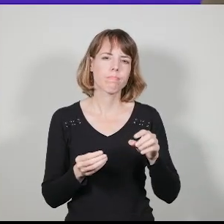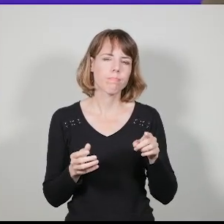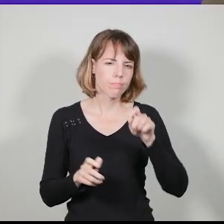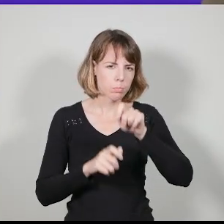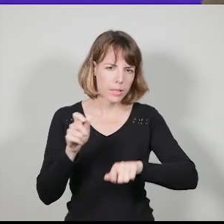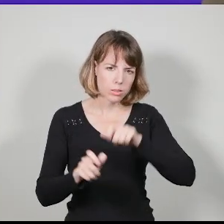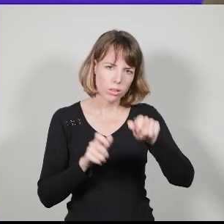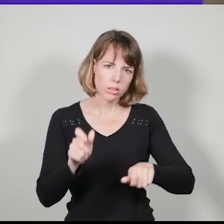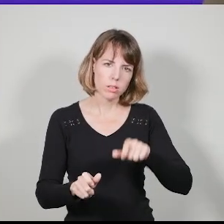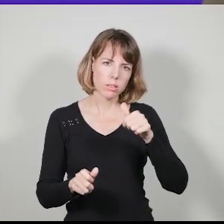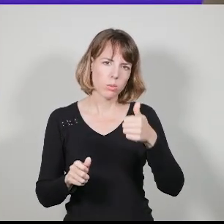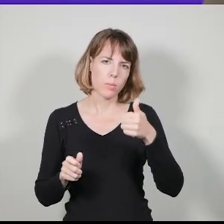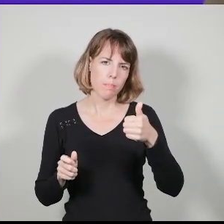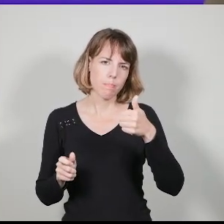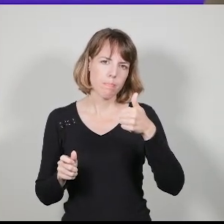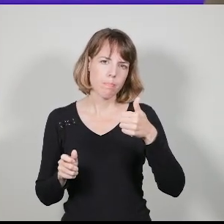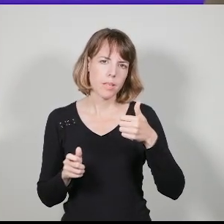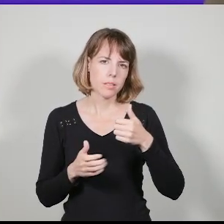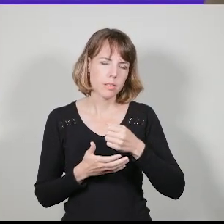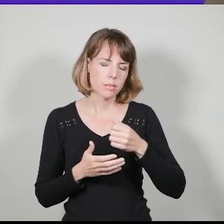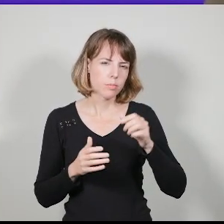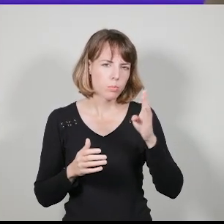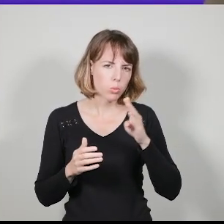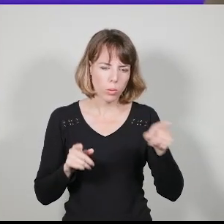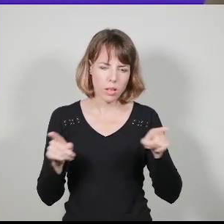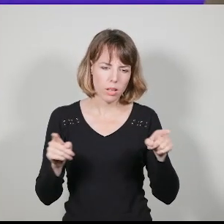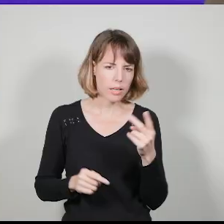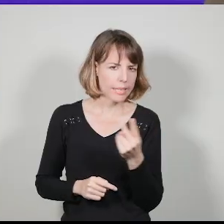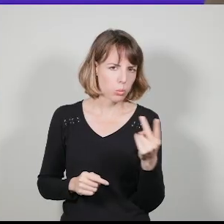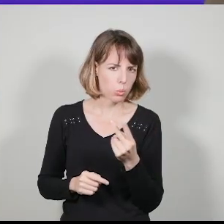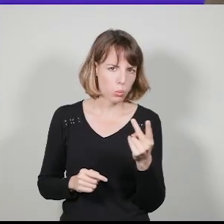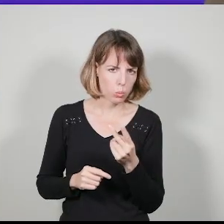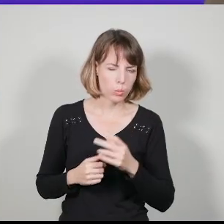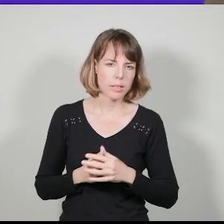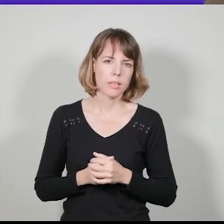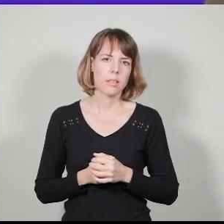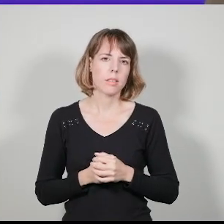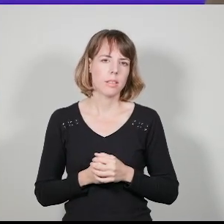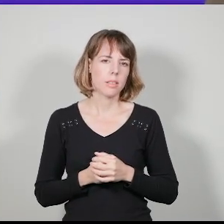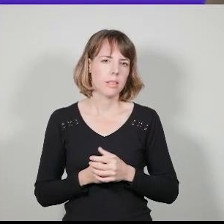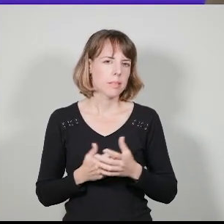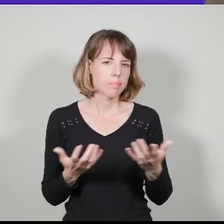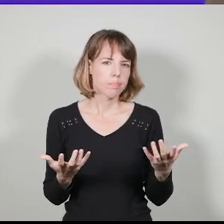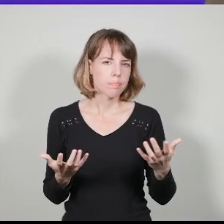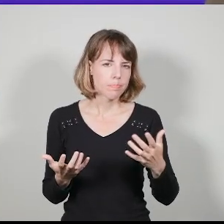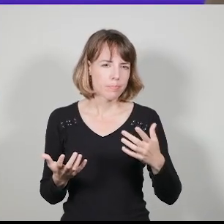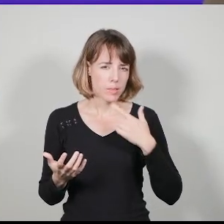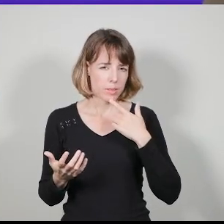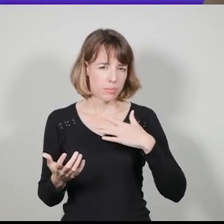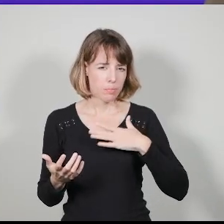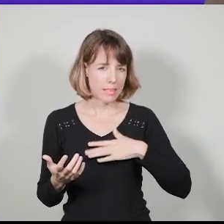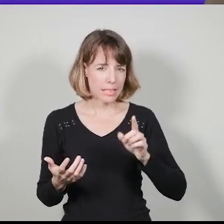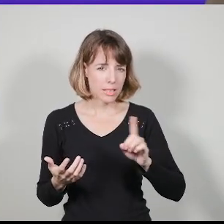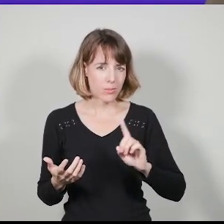gens mobilisent de l'aide mixte, est-ce qu'ils sont sous-satisfaits? Est-ce qu'ils aimeraient en mobiliser plus?